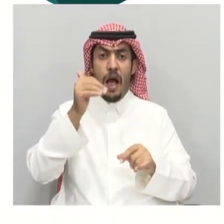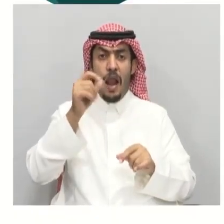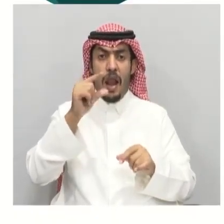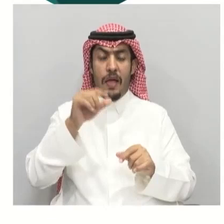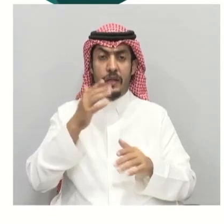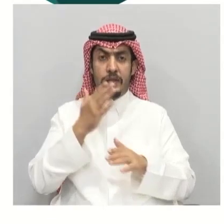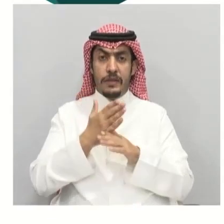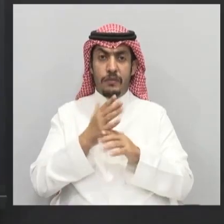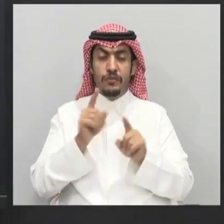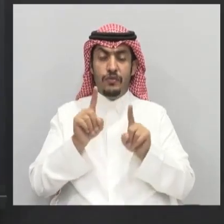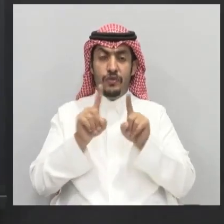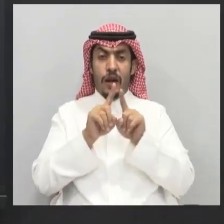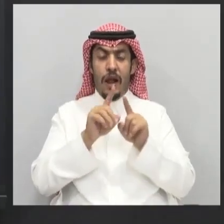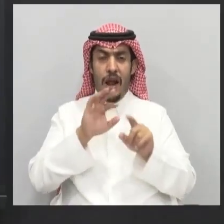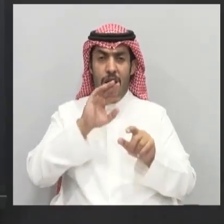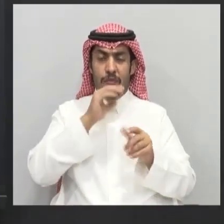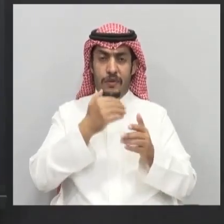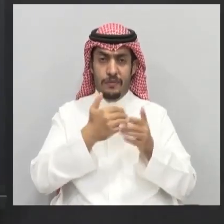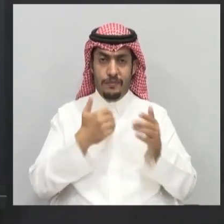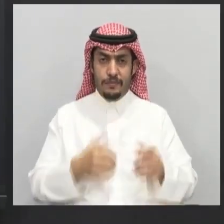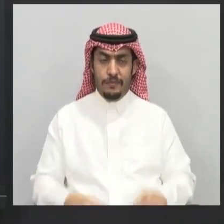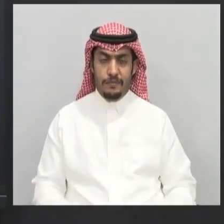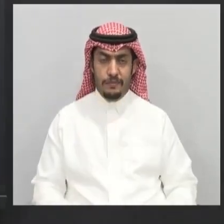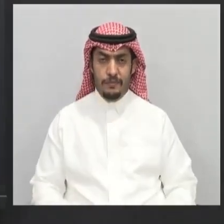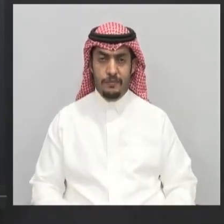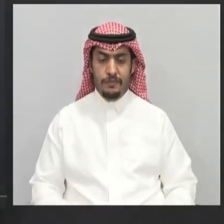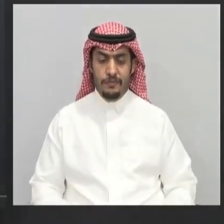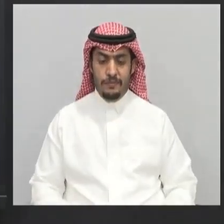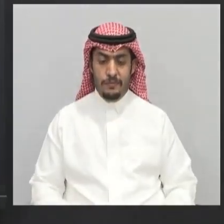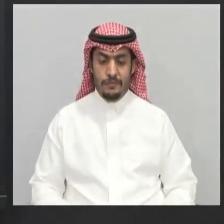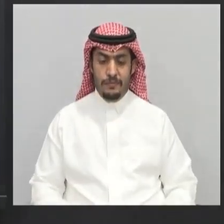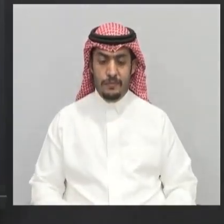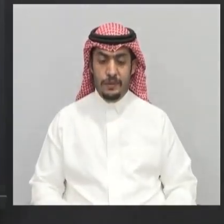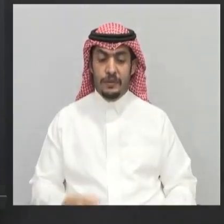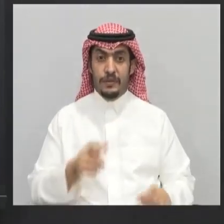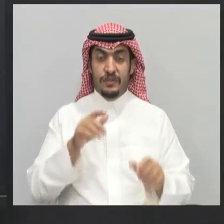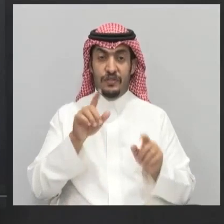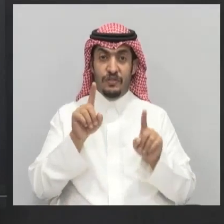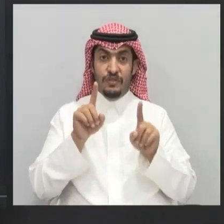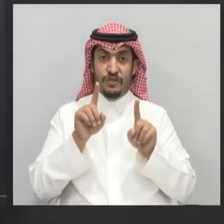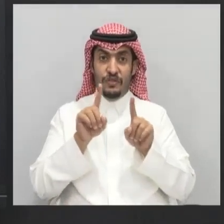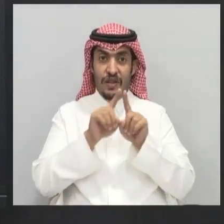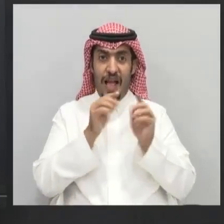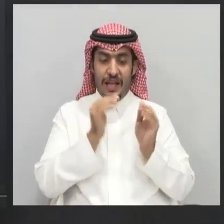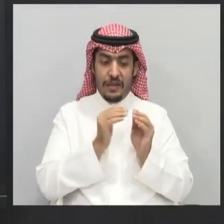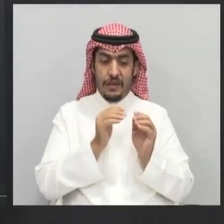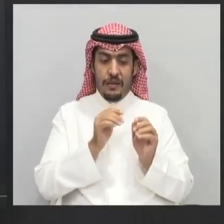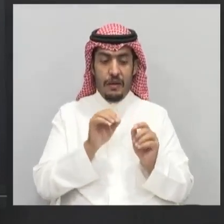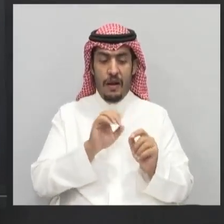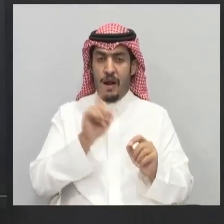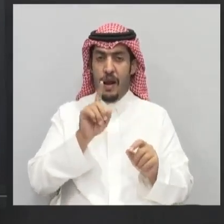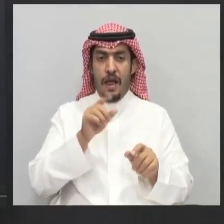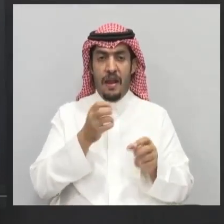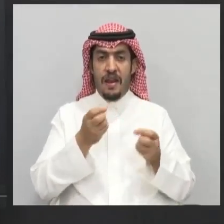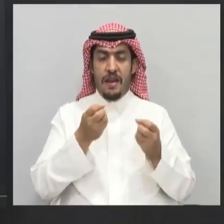بسابي شركه نسال الله السلامه والعافيه الاكبر طيب صاحب الشرك الاصغر يا سلام ليس